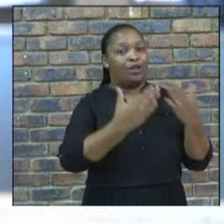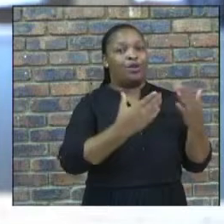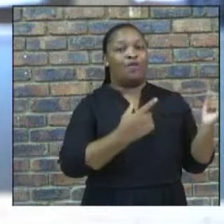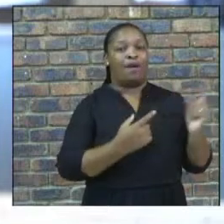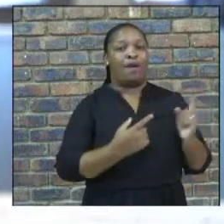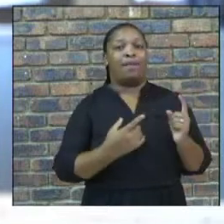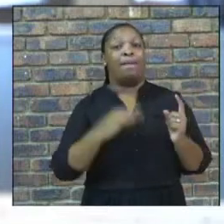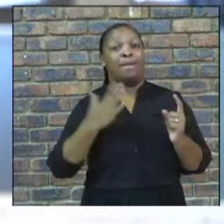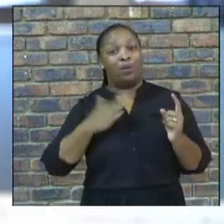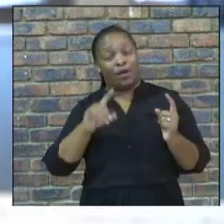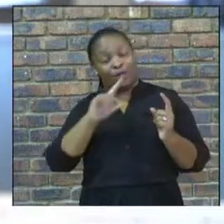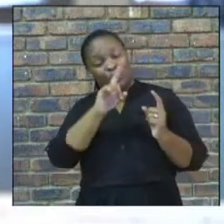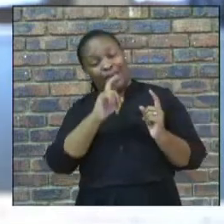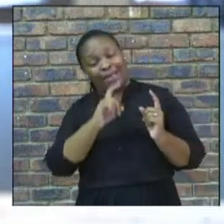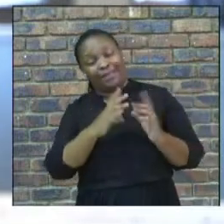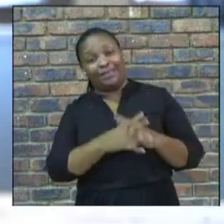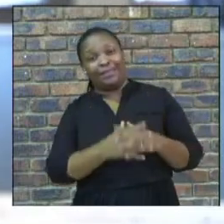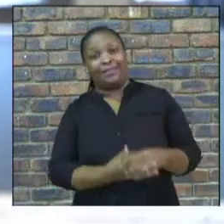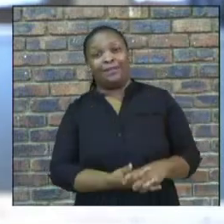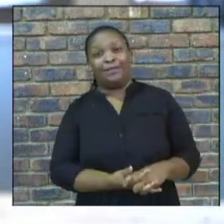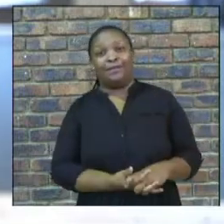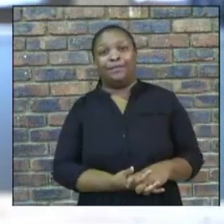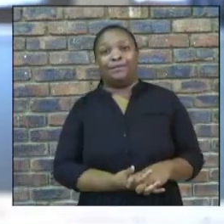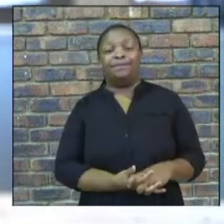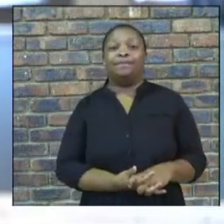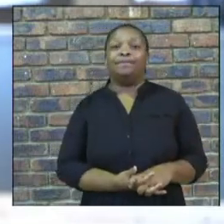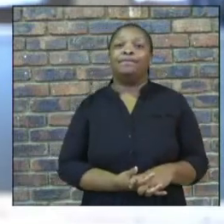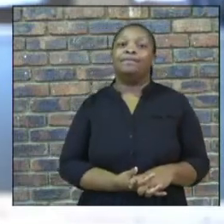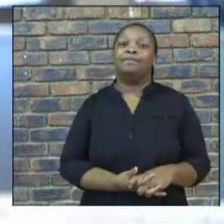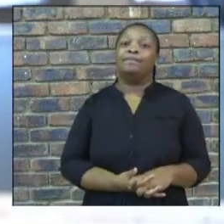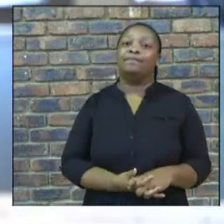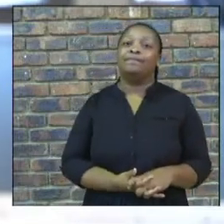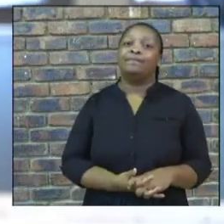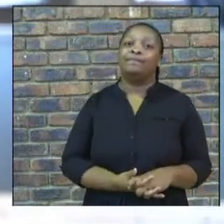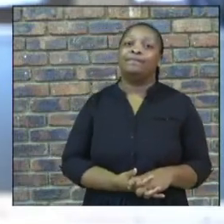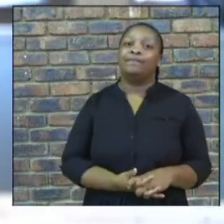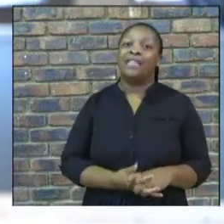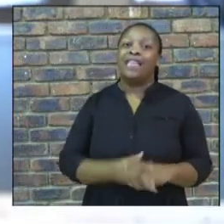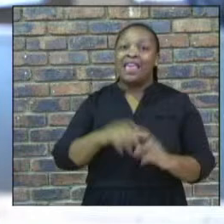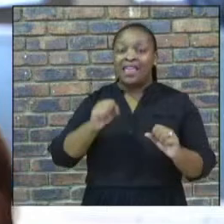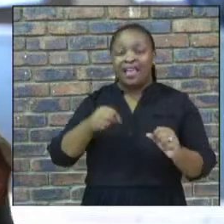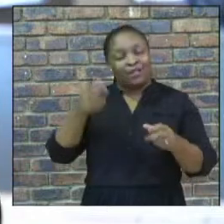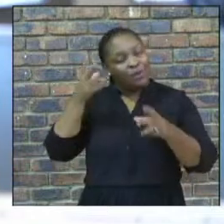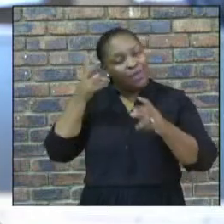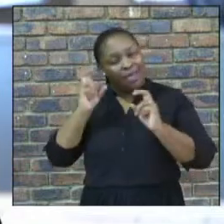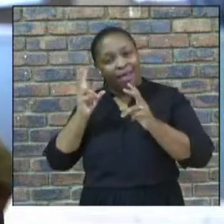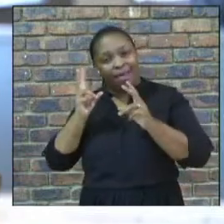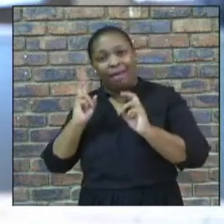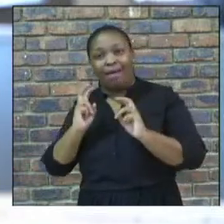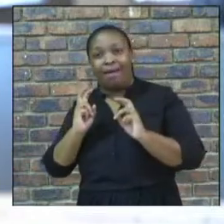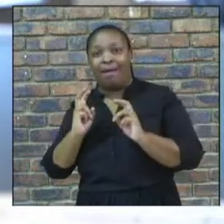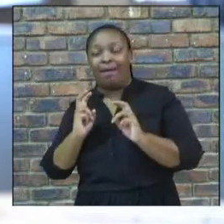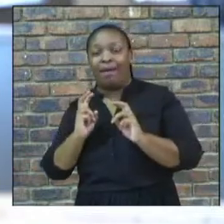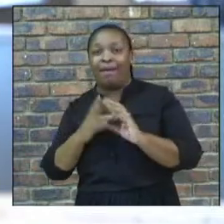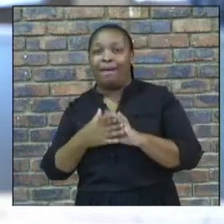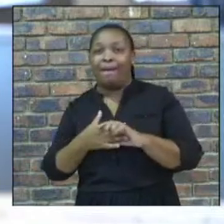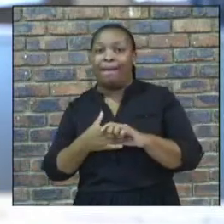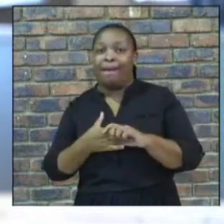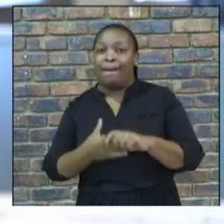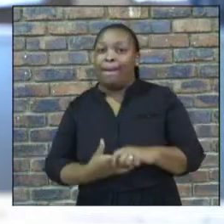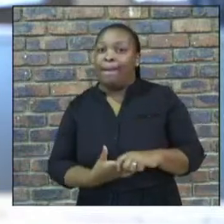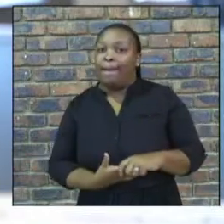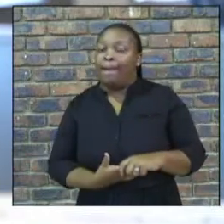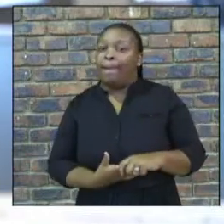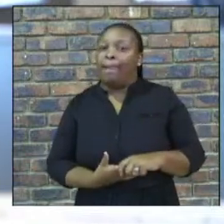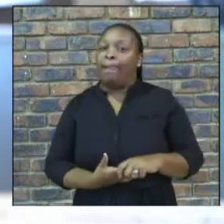imbuzo ngaphakathi komlinga mthetho lo esuzwako ukuthi umlinga mthetho naku